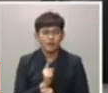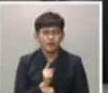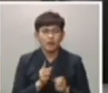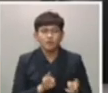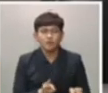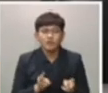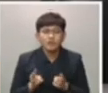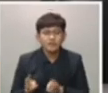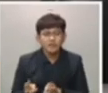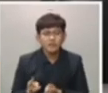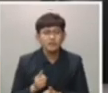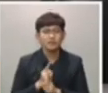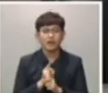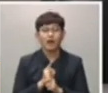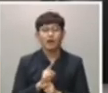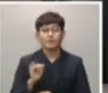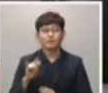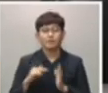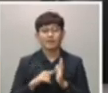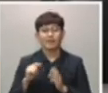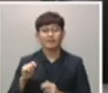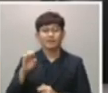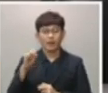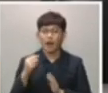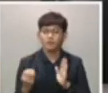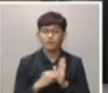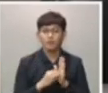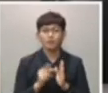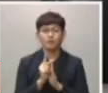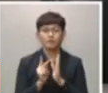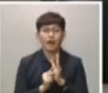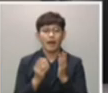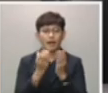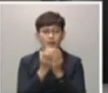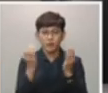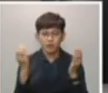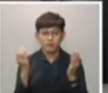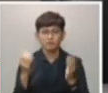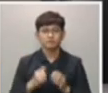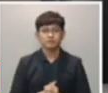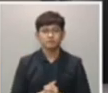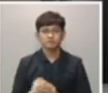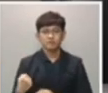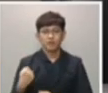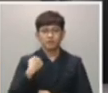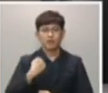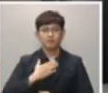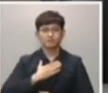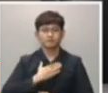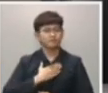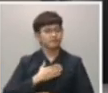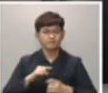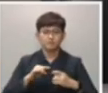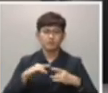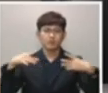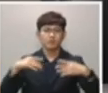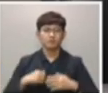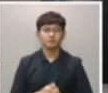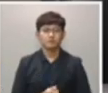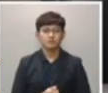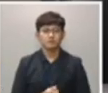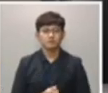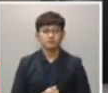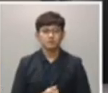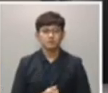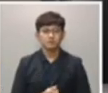างที่บัญญัติไว้ในรัฐธรรมนูญใช้อำนาจที่ได้มาโดยมิชอบละเมิด